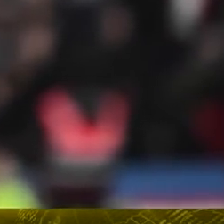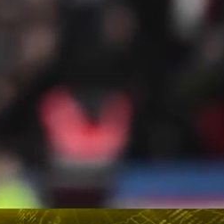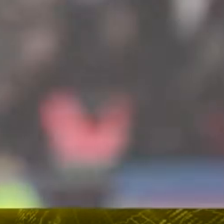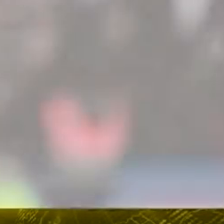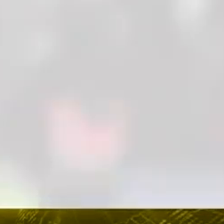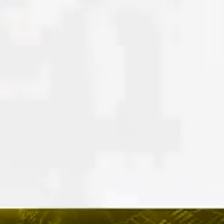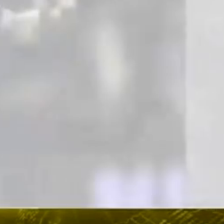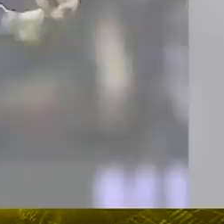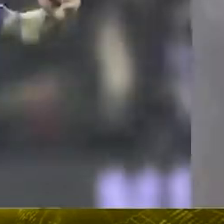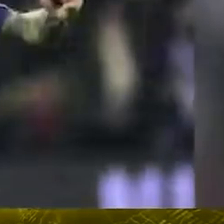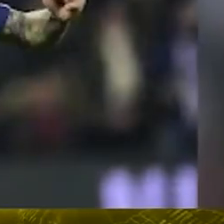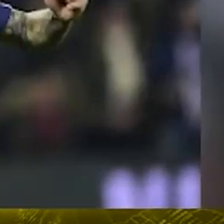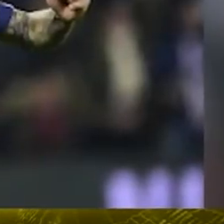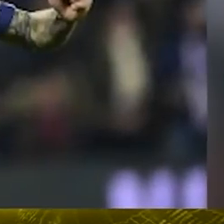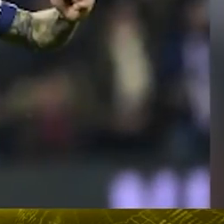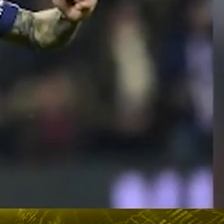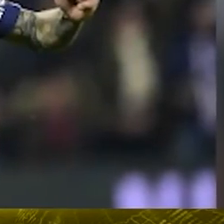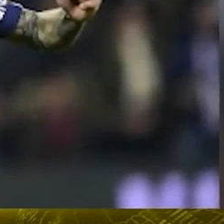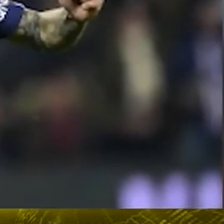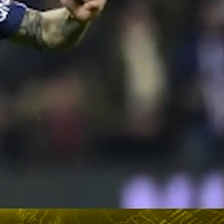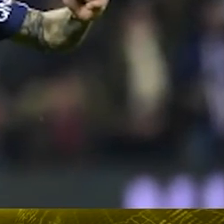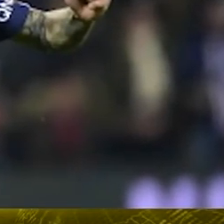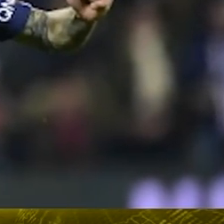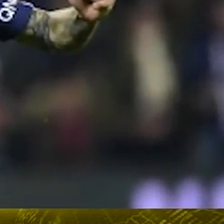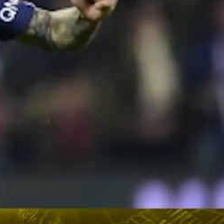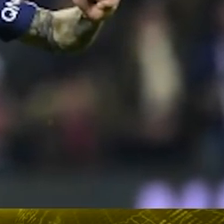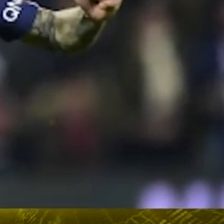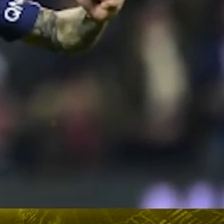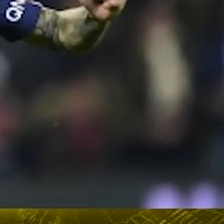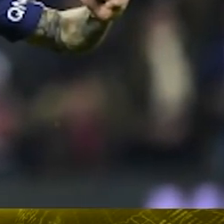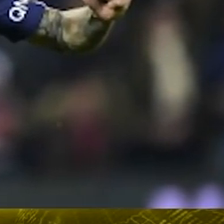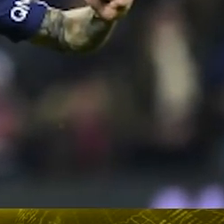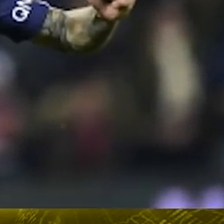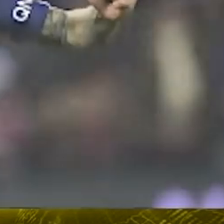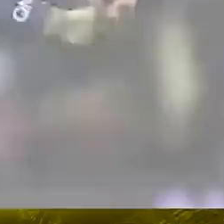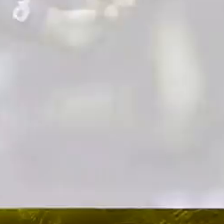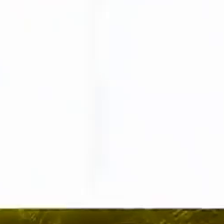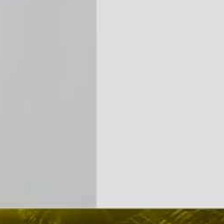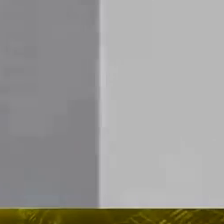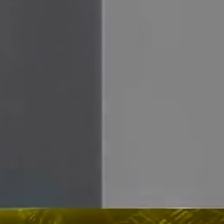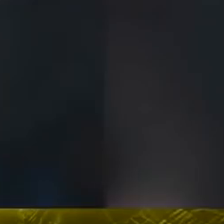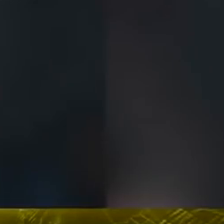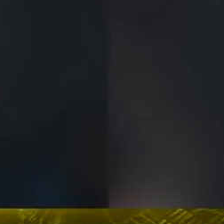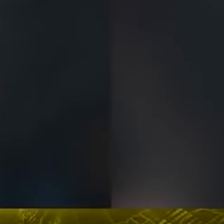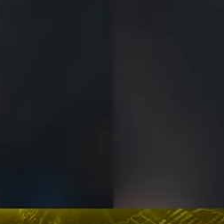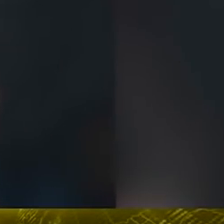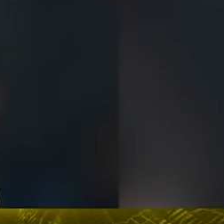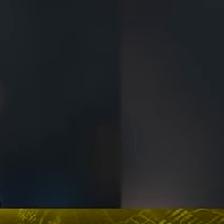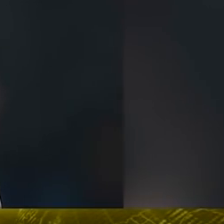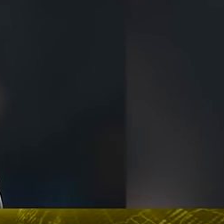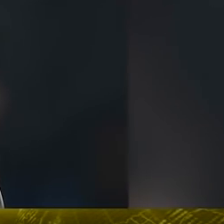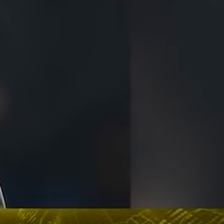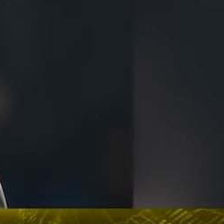کرونا گانتا فینانس و عقمن سلش دوگده واقو قنص کم زخاله زگاردیان اب زو صحبریتا تبصی بولم